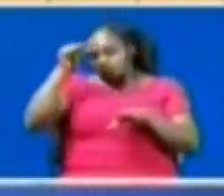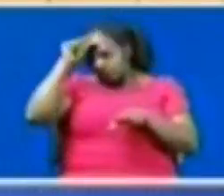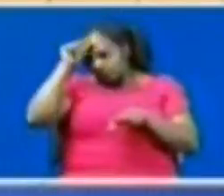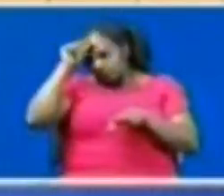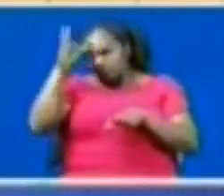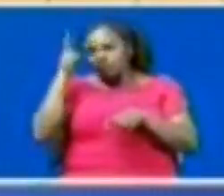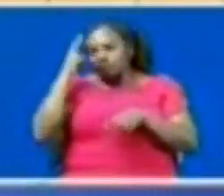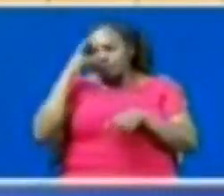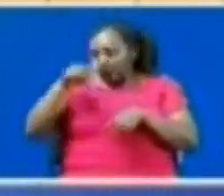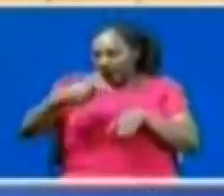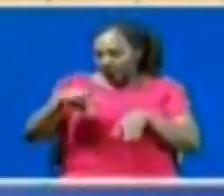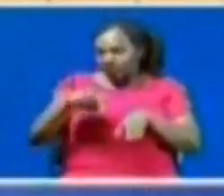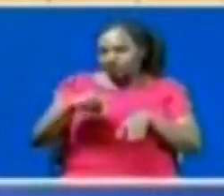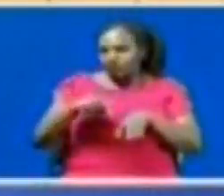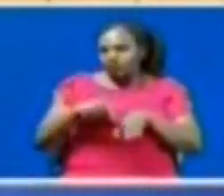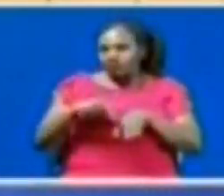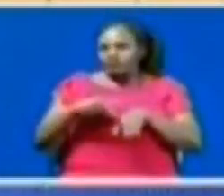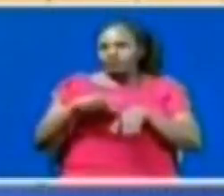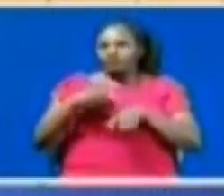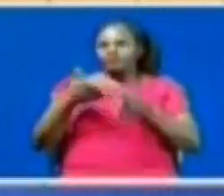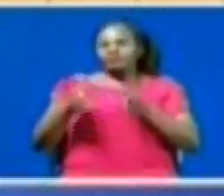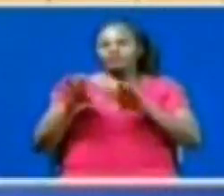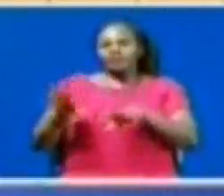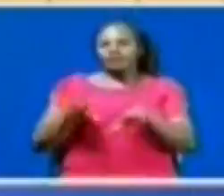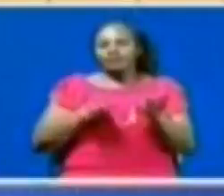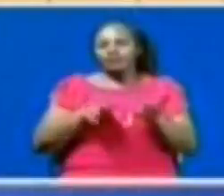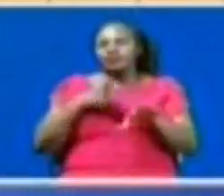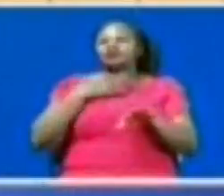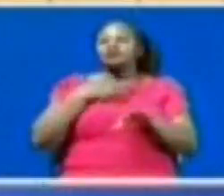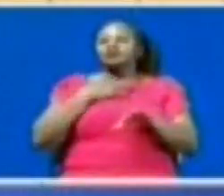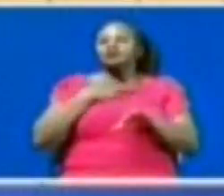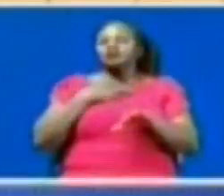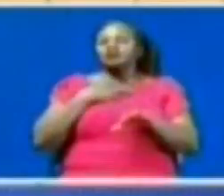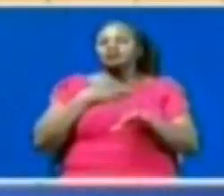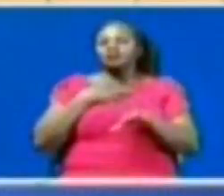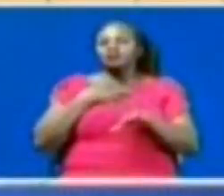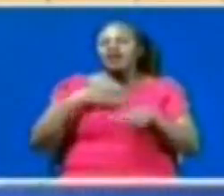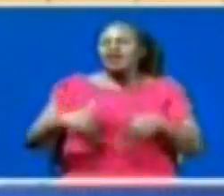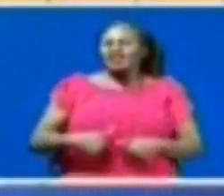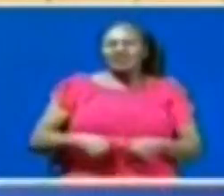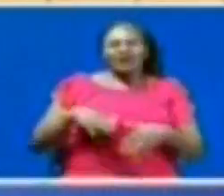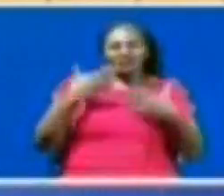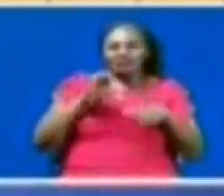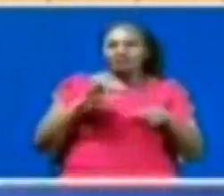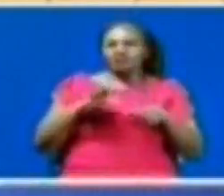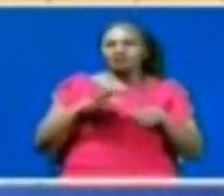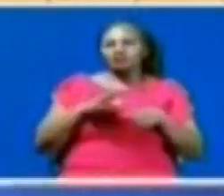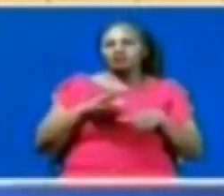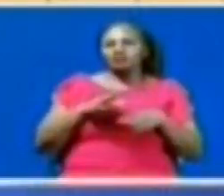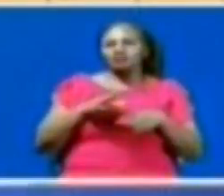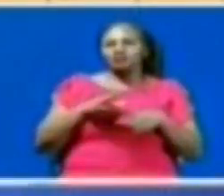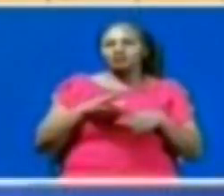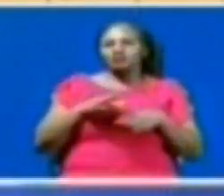serikali utukumbuke sisi, tukua hadiriwa hapa. Tumeumia, kiu imetumaliza hapa, njaa imetumaliza. Hakuna hata